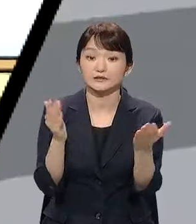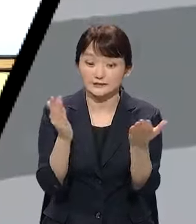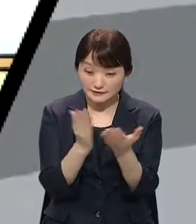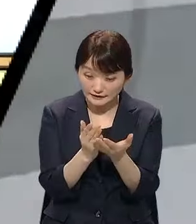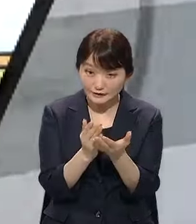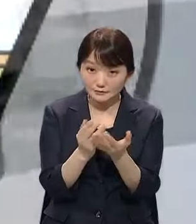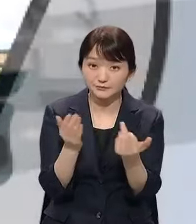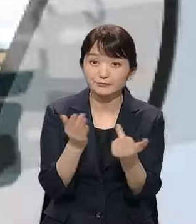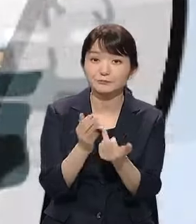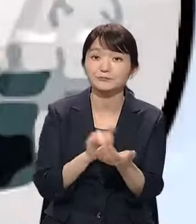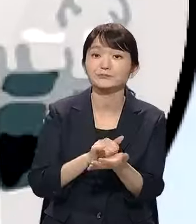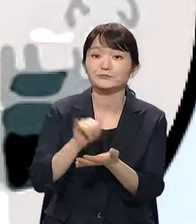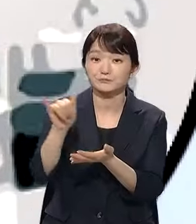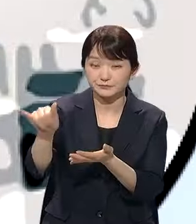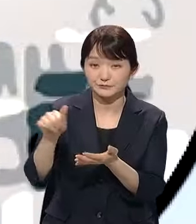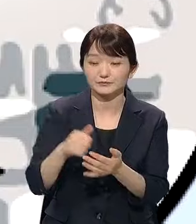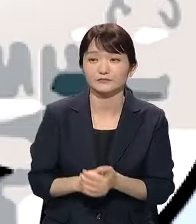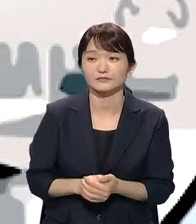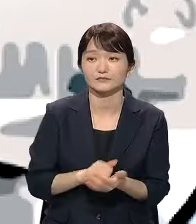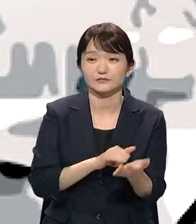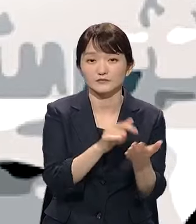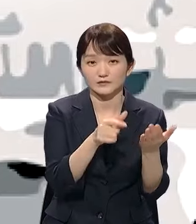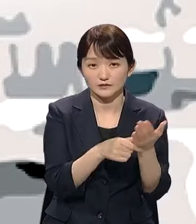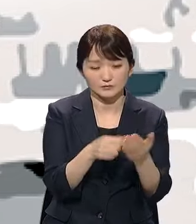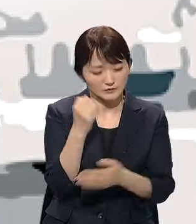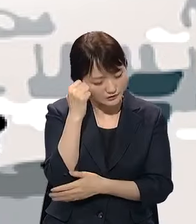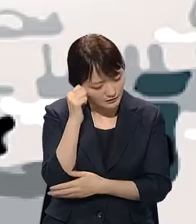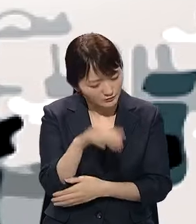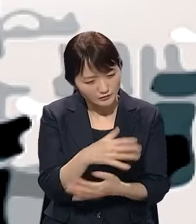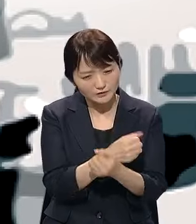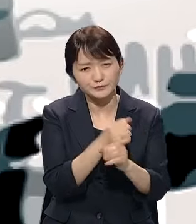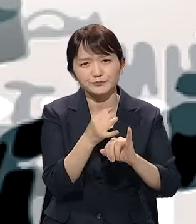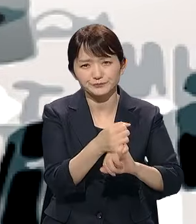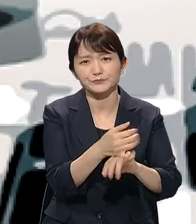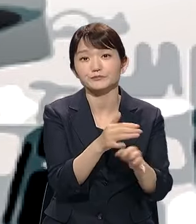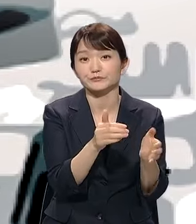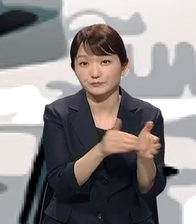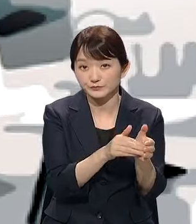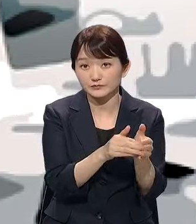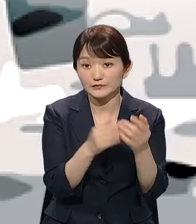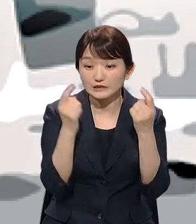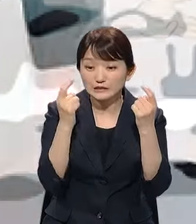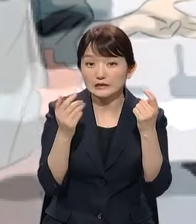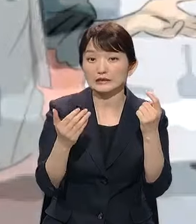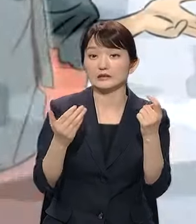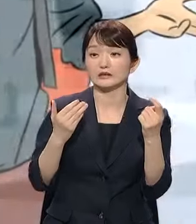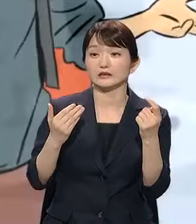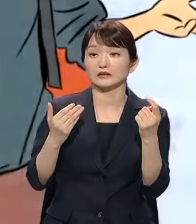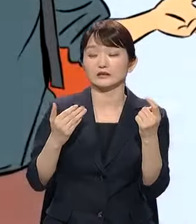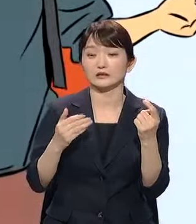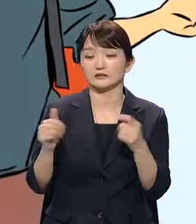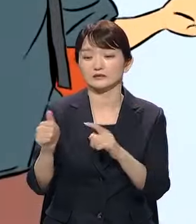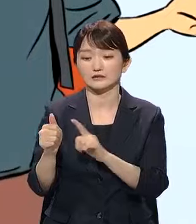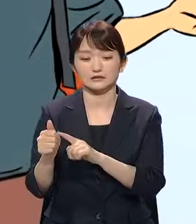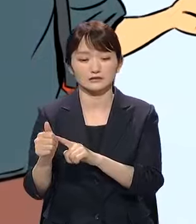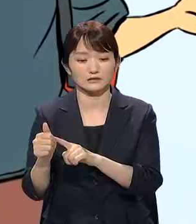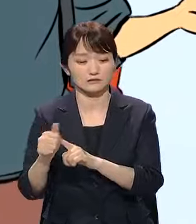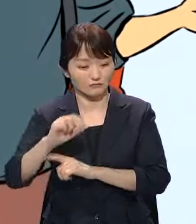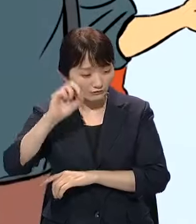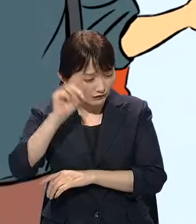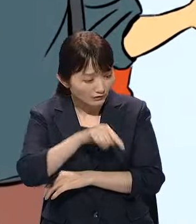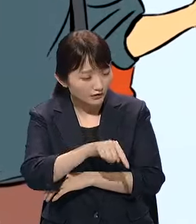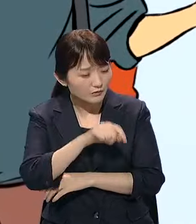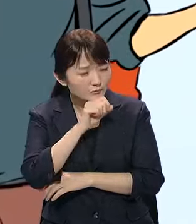여행을 가기로 했는데요 비행기 표부터 숙소까지 다 예약을 해뒀는데 여행가기 직 전에 남자 친구가 도련 갑자기